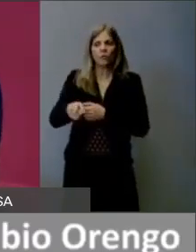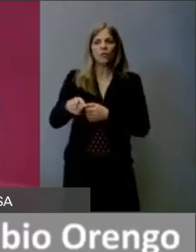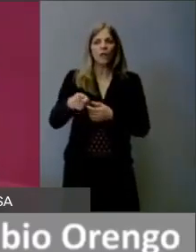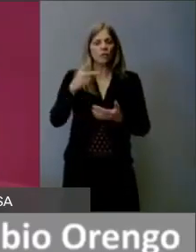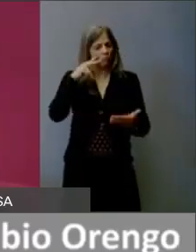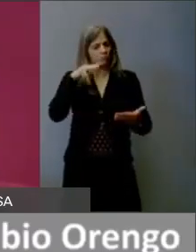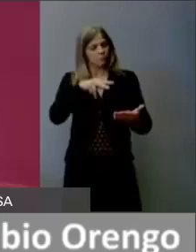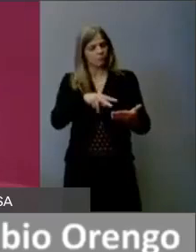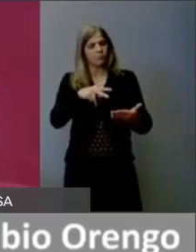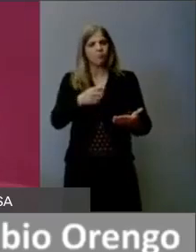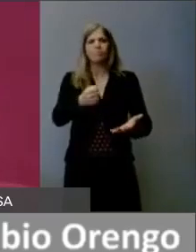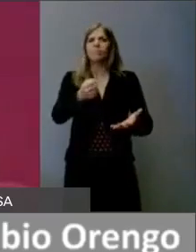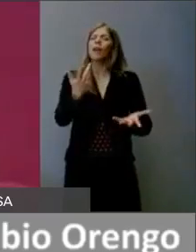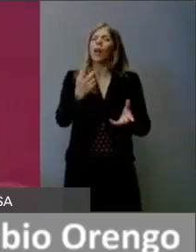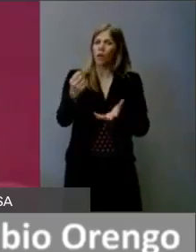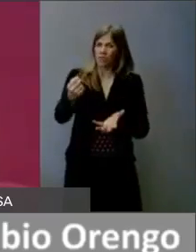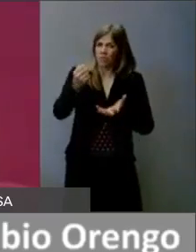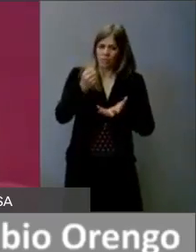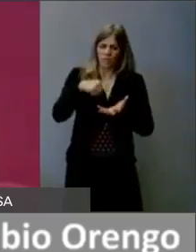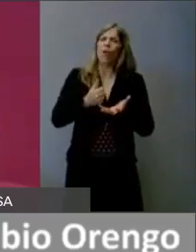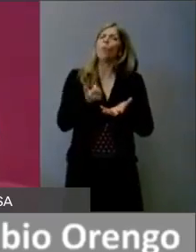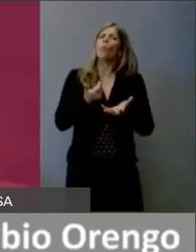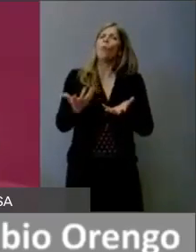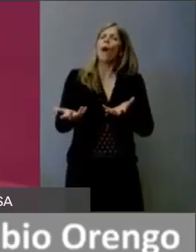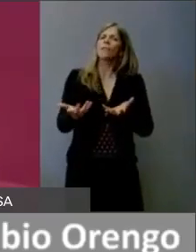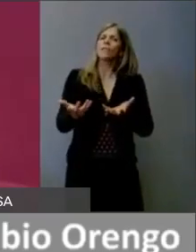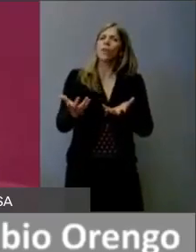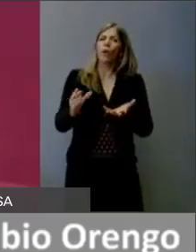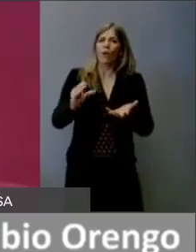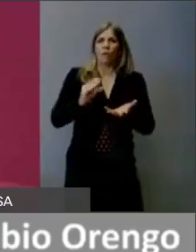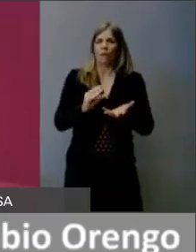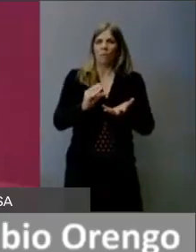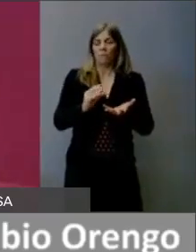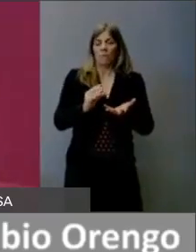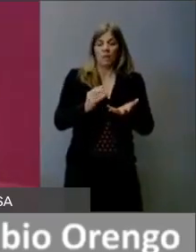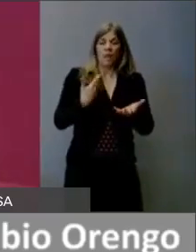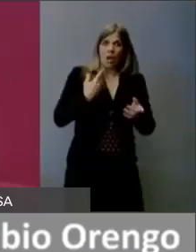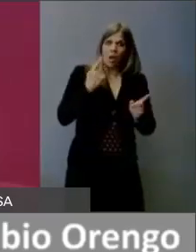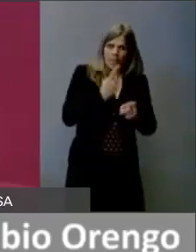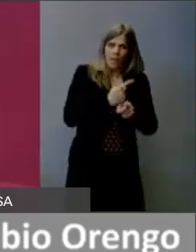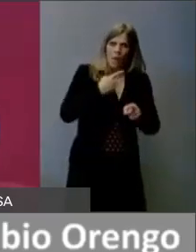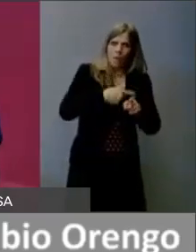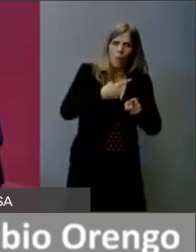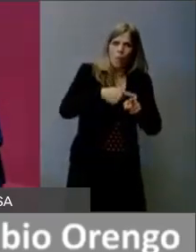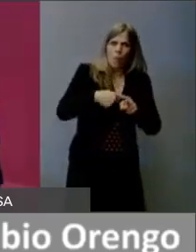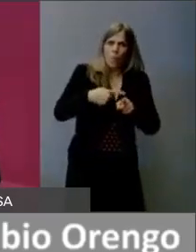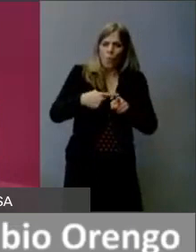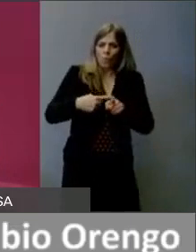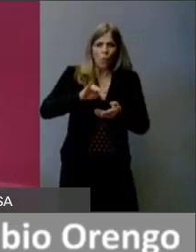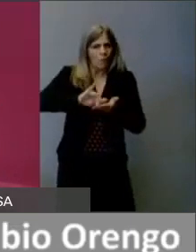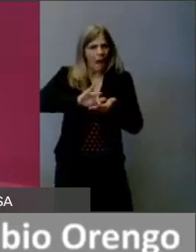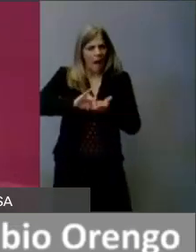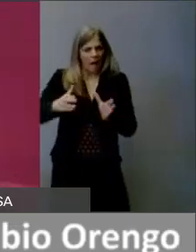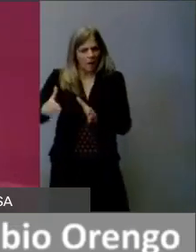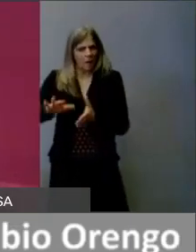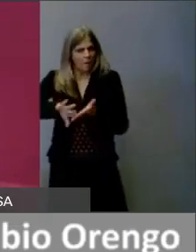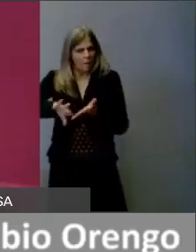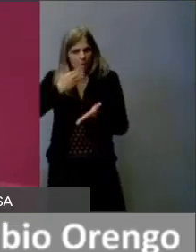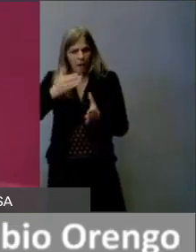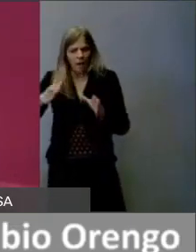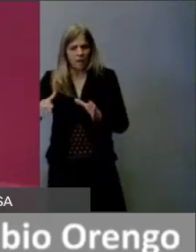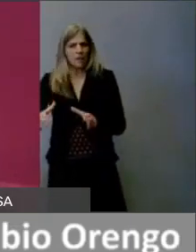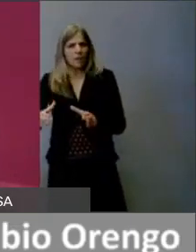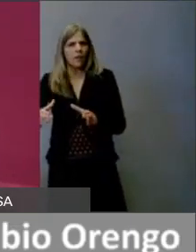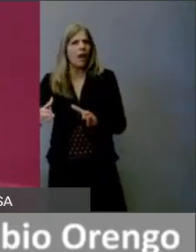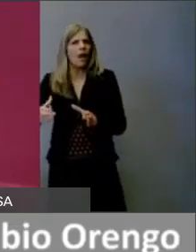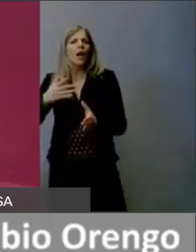giornale, non equivalgono neanche a quello che è il suo residuo del mutuo e quanti soldi hanno speso nell'edificio che